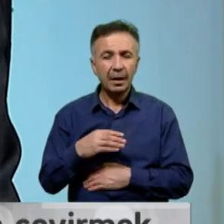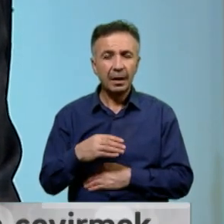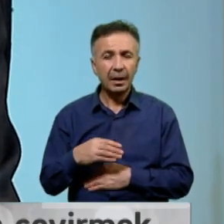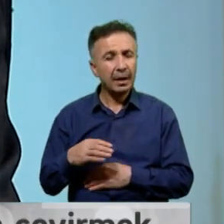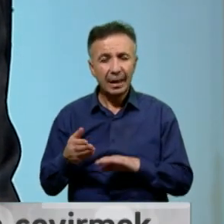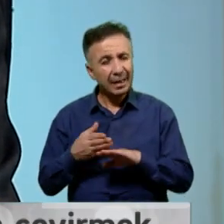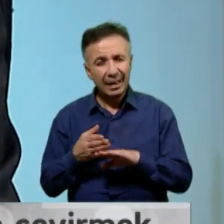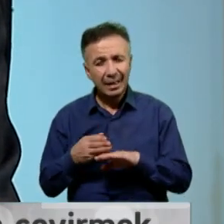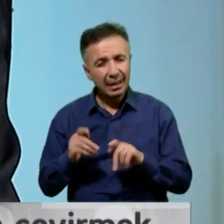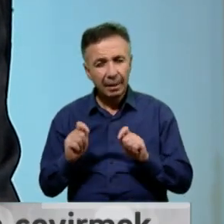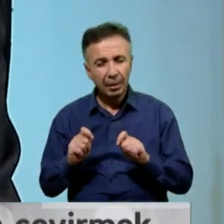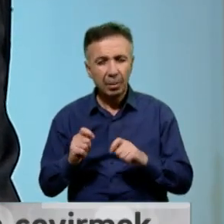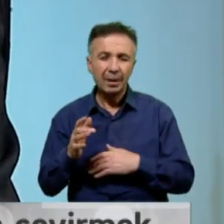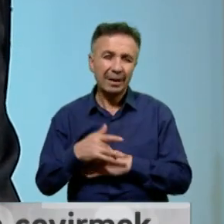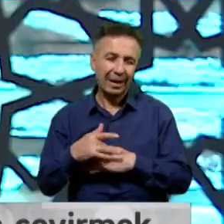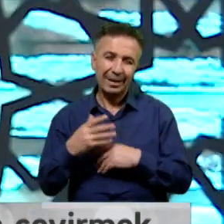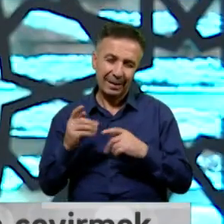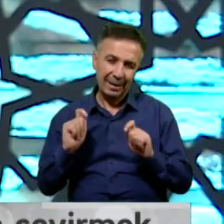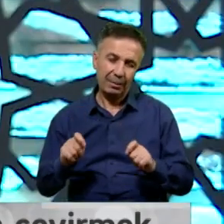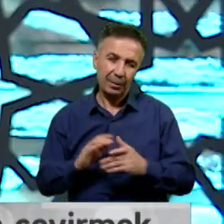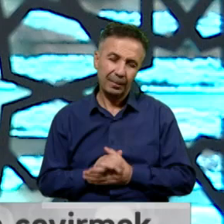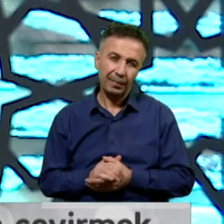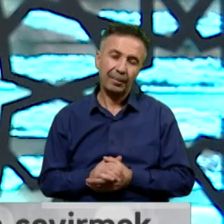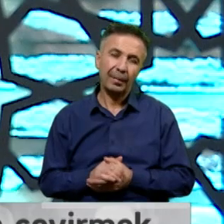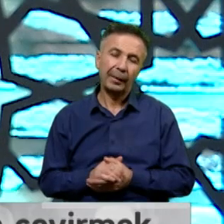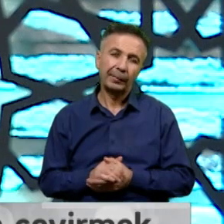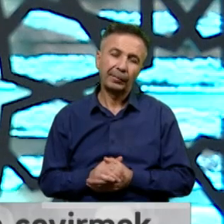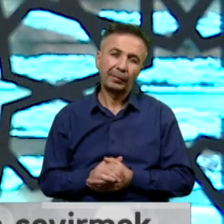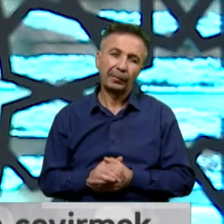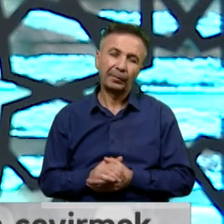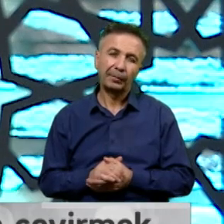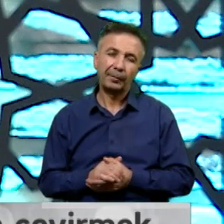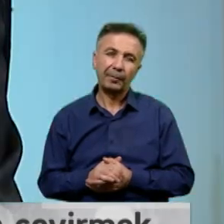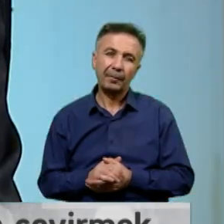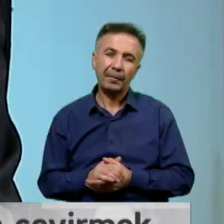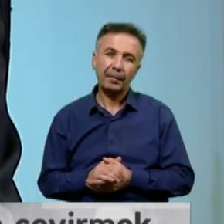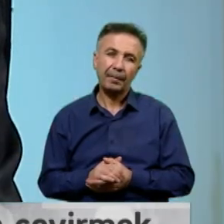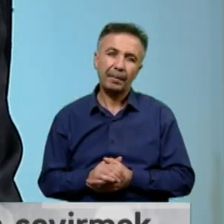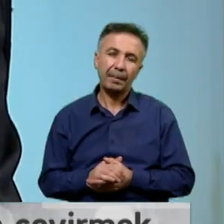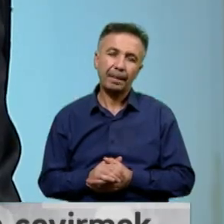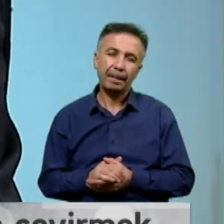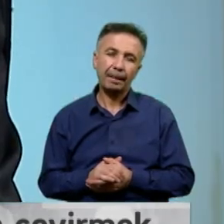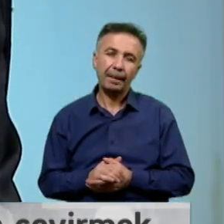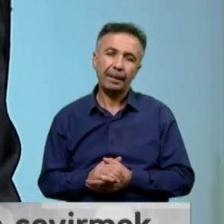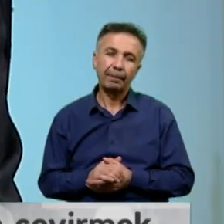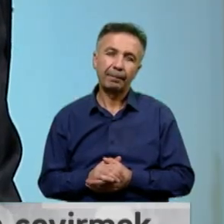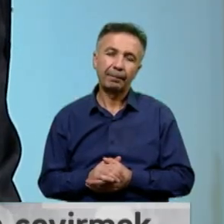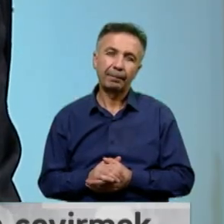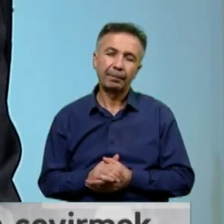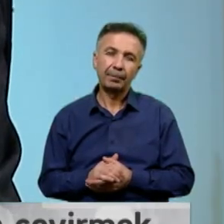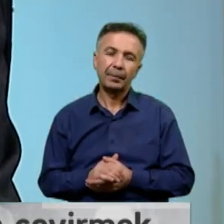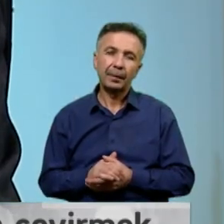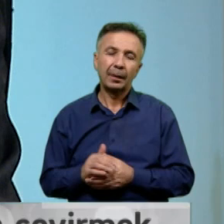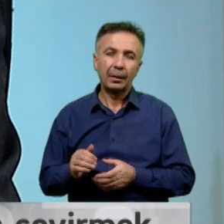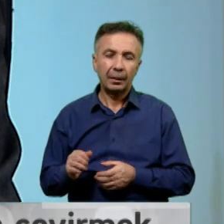taklit ettikleri için bunu yapıyorlar. Ama bu ifade de yine böyle aşağı doğru çevrilmez değil mi hocam? Yani bu, Şafiler burada da mı çeviriyor? Evet, evet. Bunda